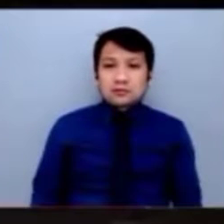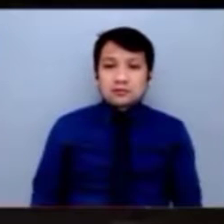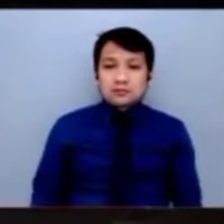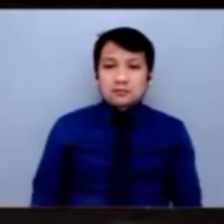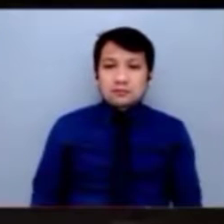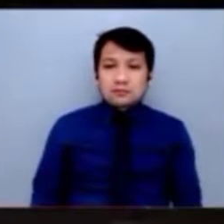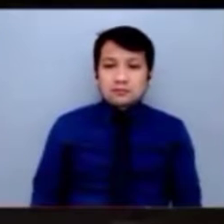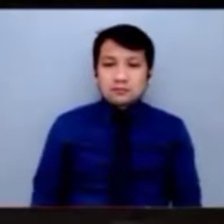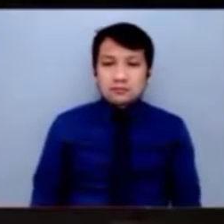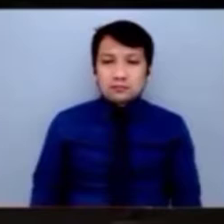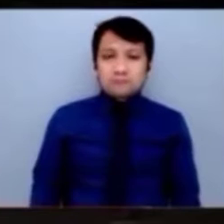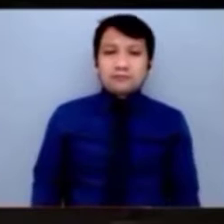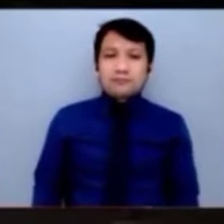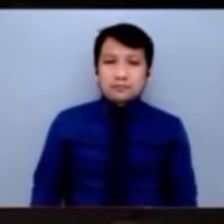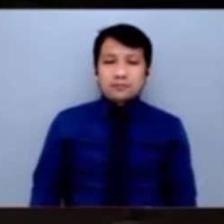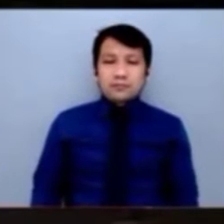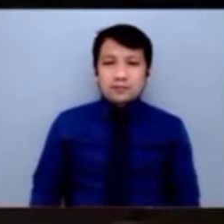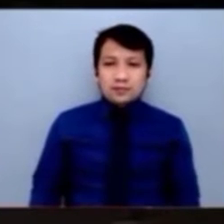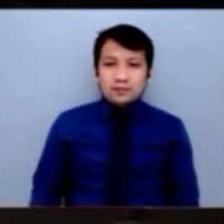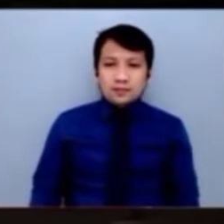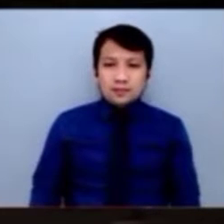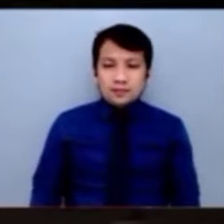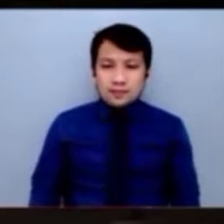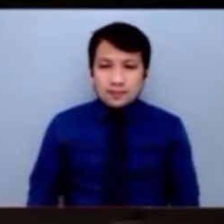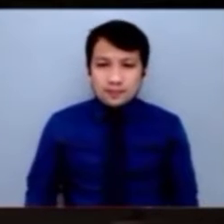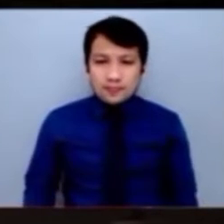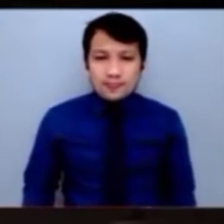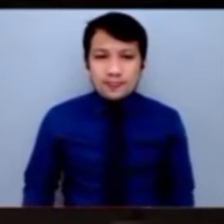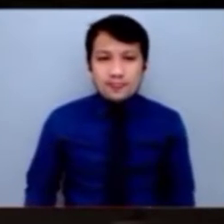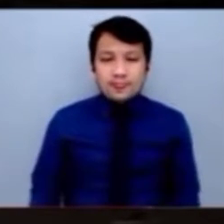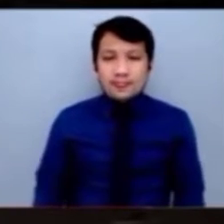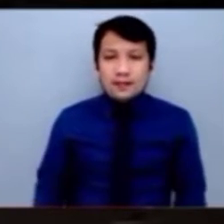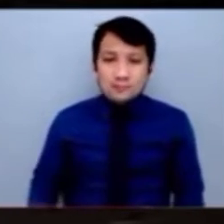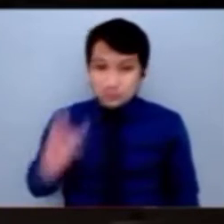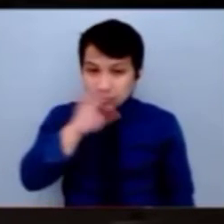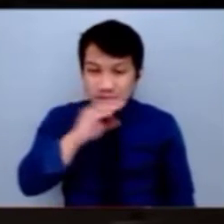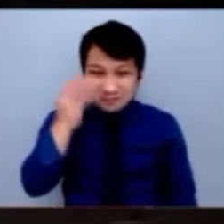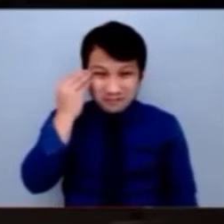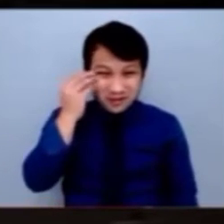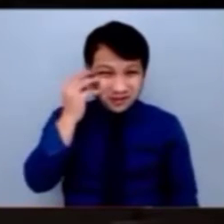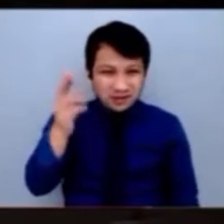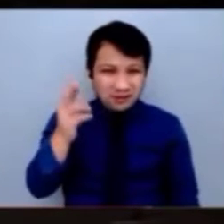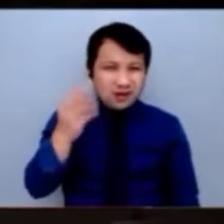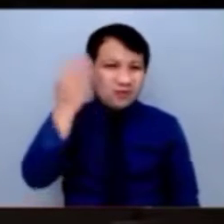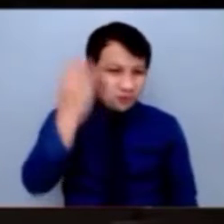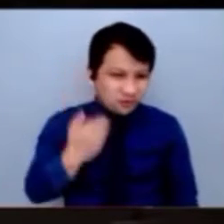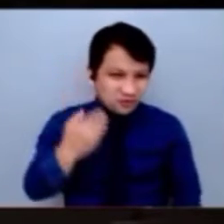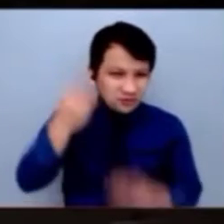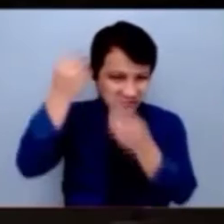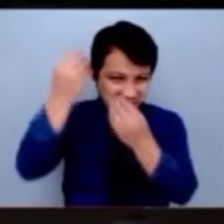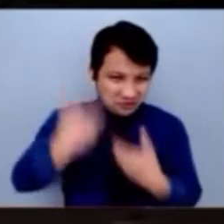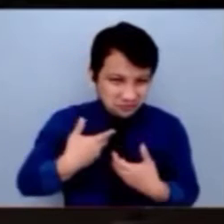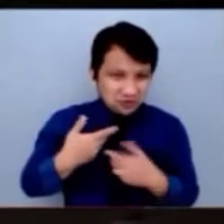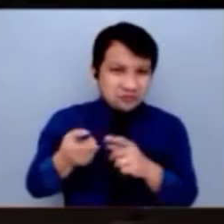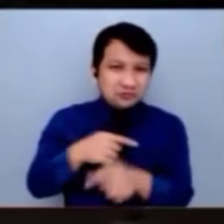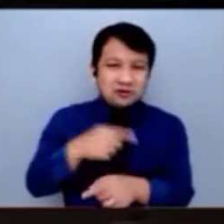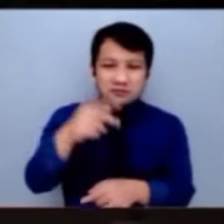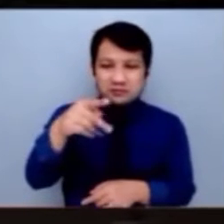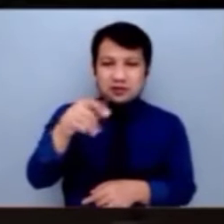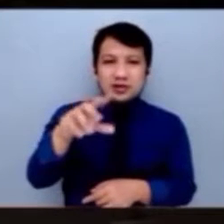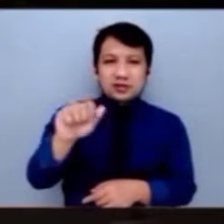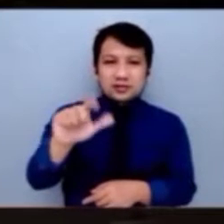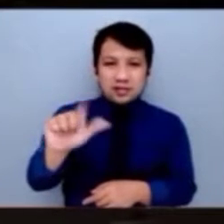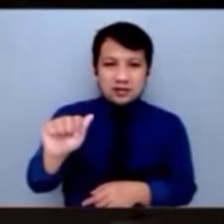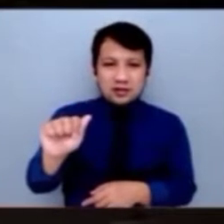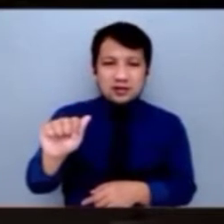Para kay Cebu City Mayor Mike Rama, Mean, nakulangan siya sa abiso ng pag-asa hinggil dito sa